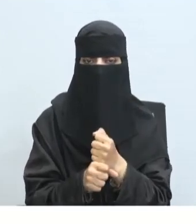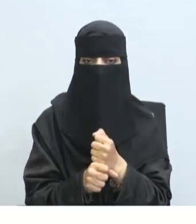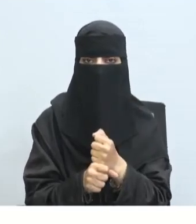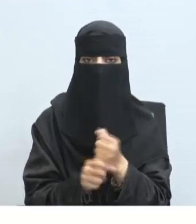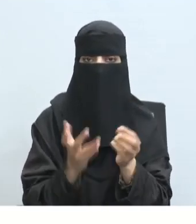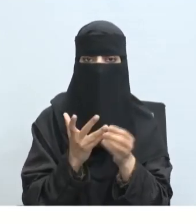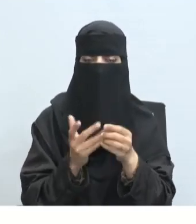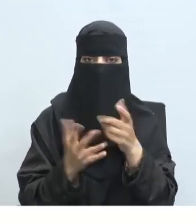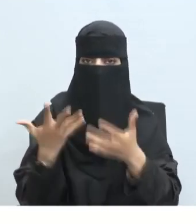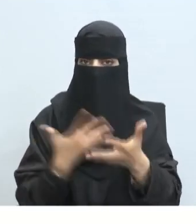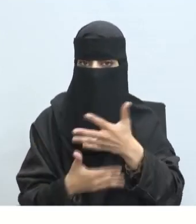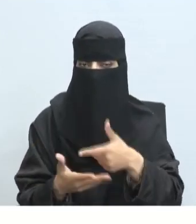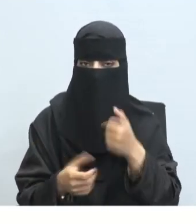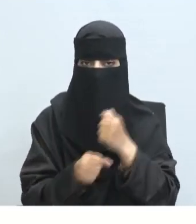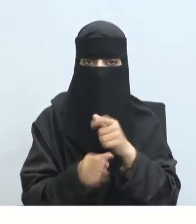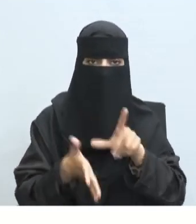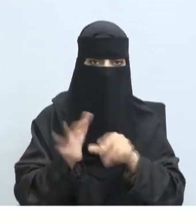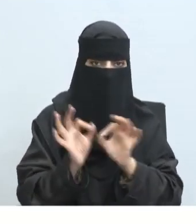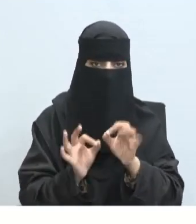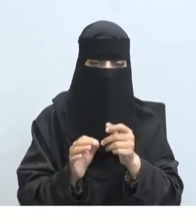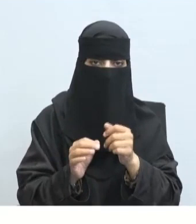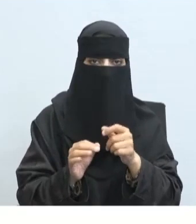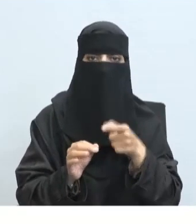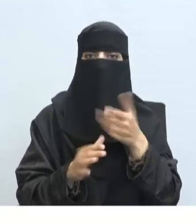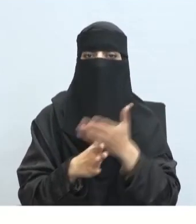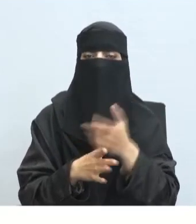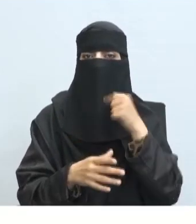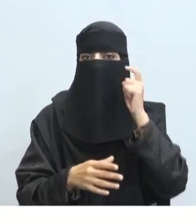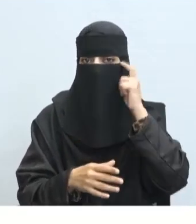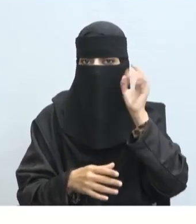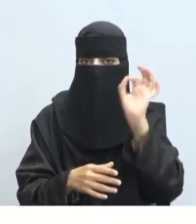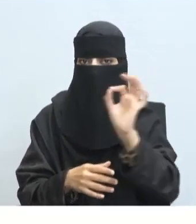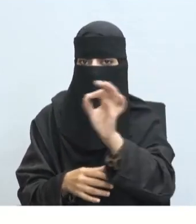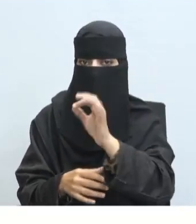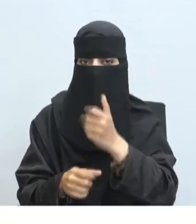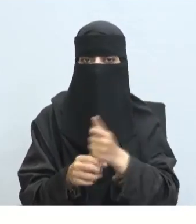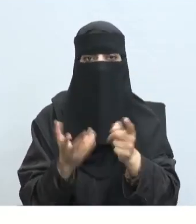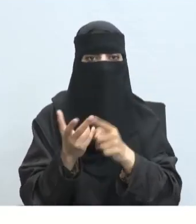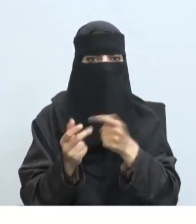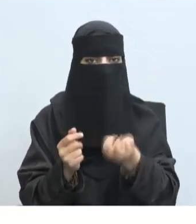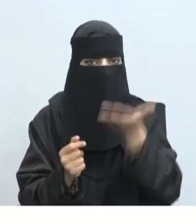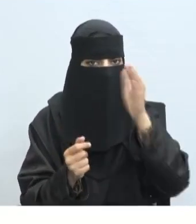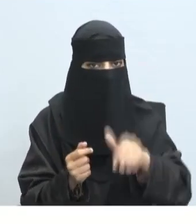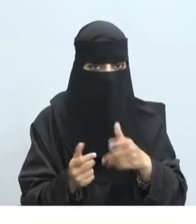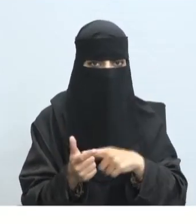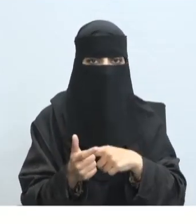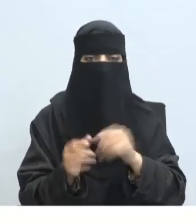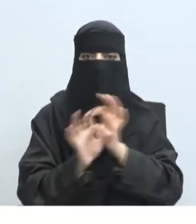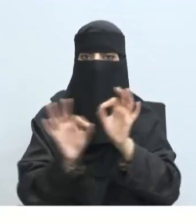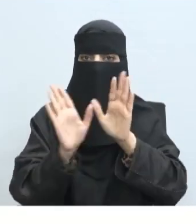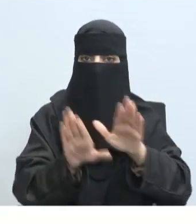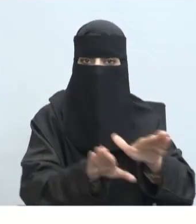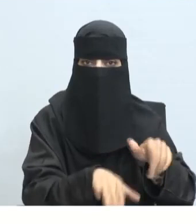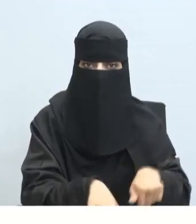الموارد بشكل فعال كل ما كان لدينا تخطيط كلما اصبحنا نعرف الموارد وتكاليفها وامكاناتها